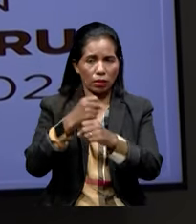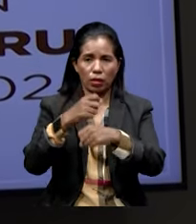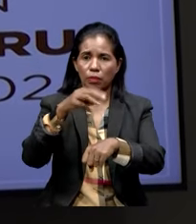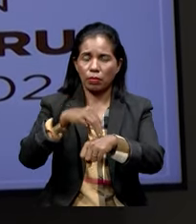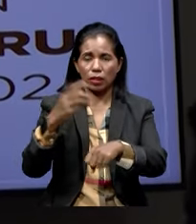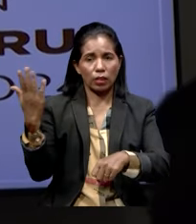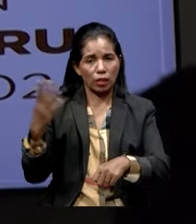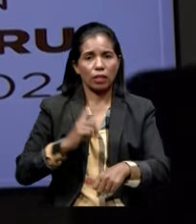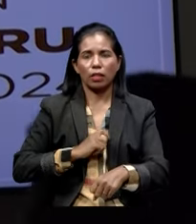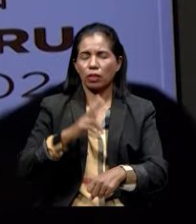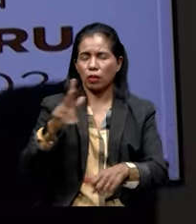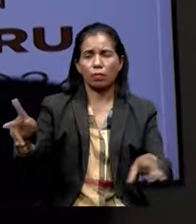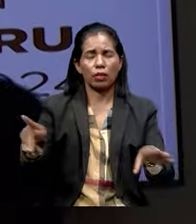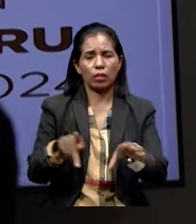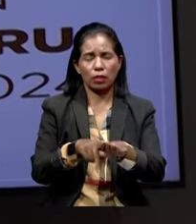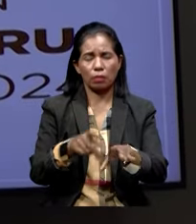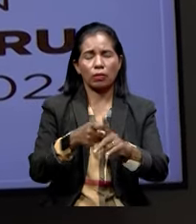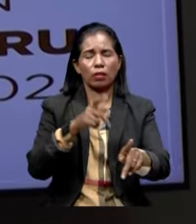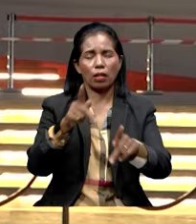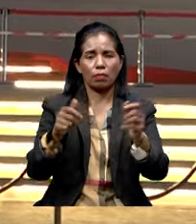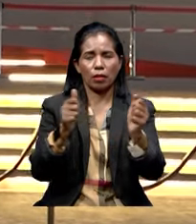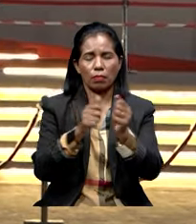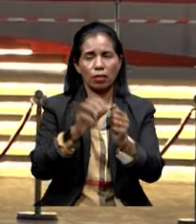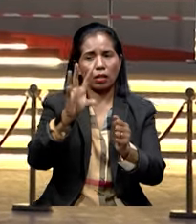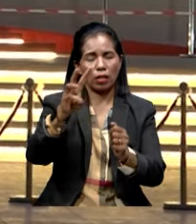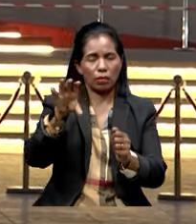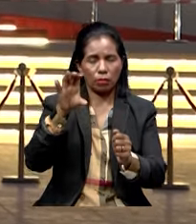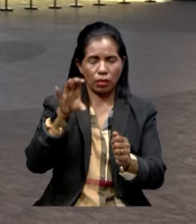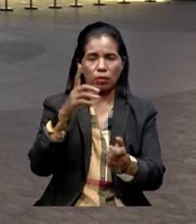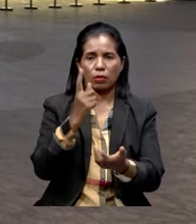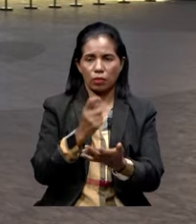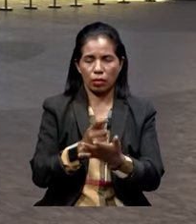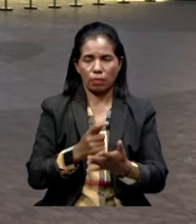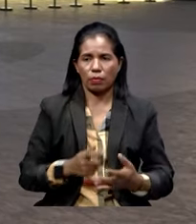tas tolu, nebe se participa usi sarani rihun atus nen resin. Labrong Amral, ZMN.